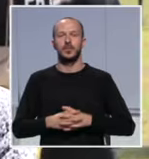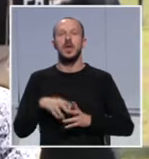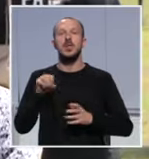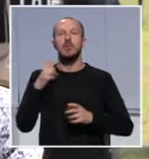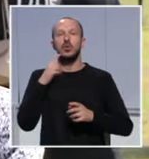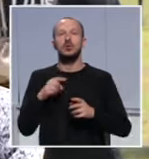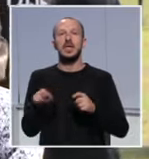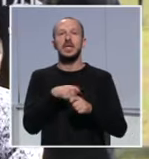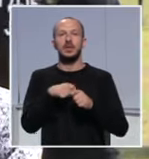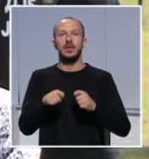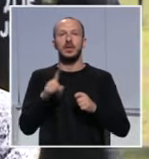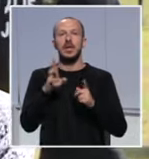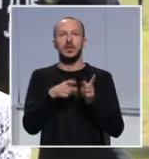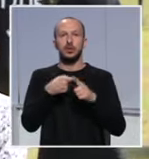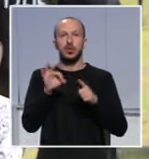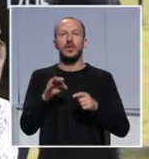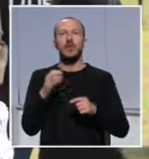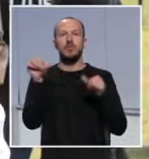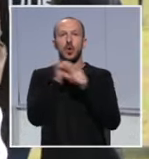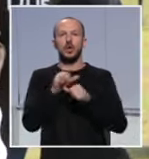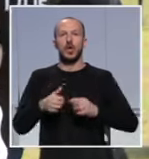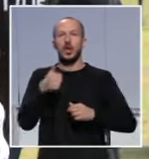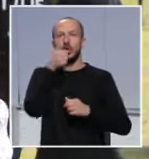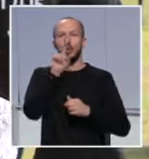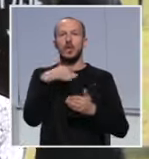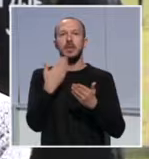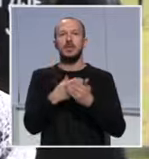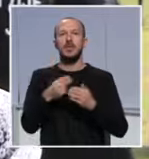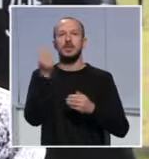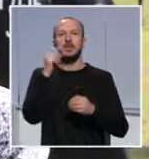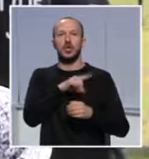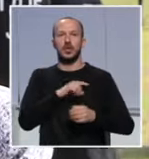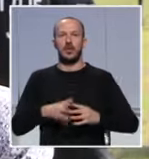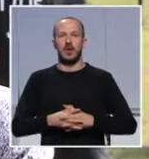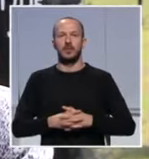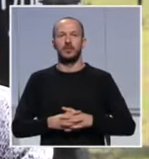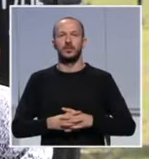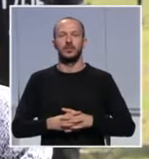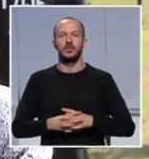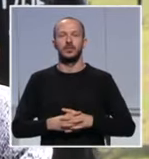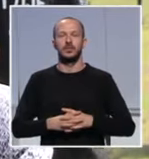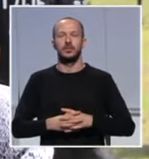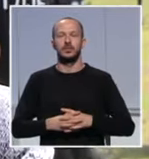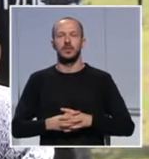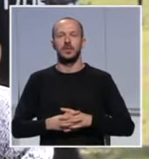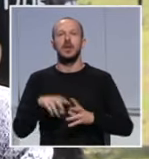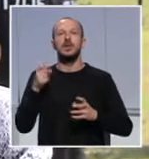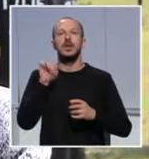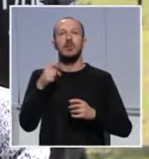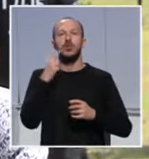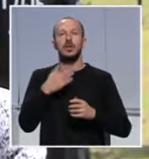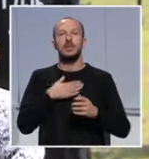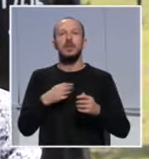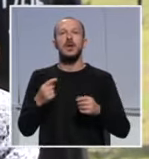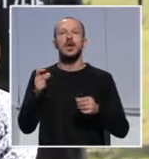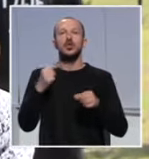pokuša ispraviti Inckove pogreške što nije priznao srpske žrtve, da pokuša s nama